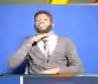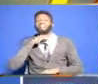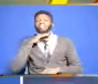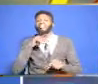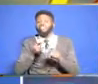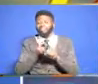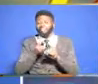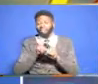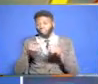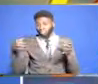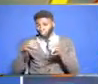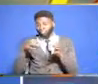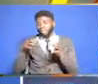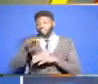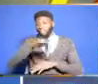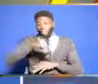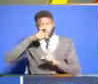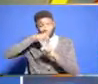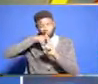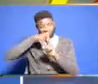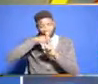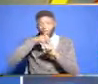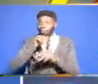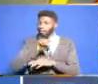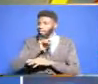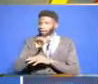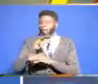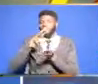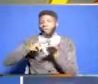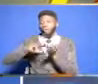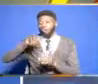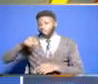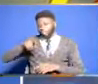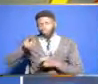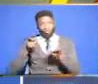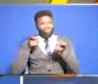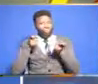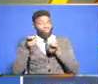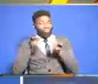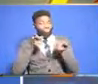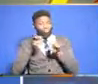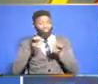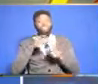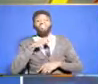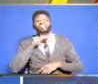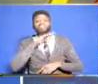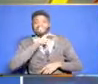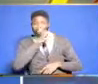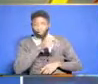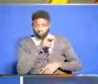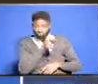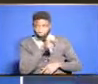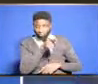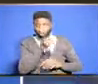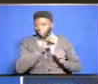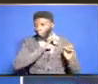wakiitaka serikali ya kaunti ya Migori kudhibiti utupaji taka katika miji inayopatikana karibu na ziwa hilo.